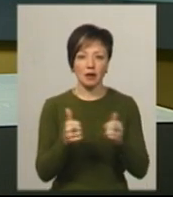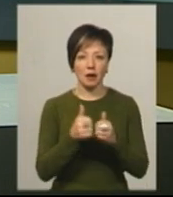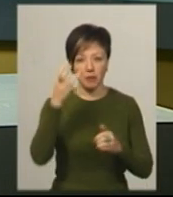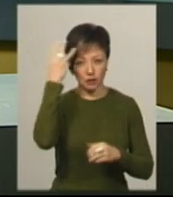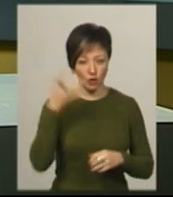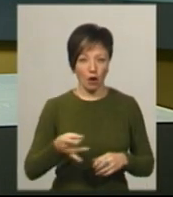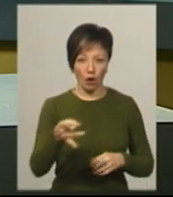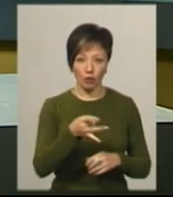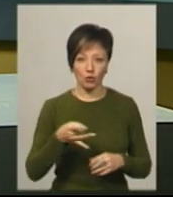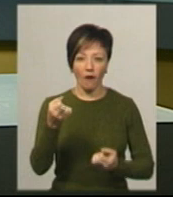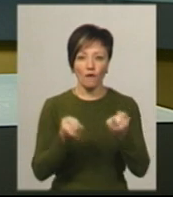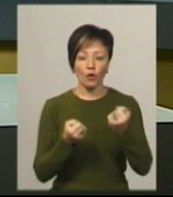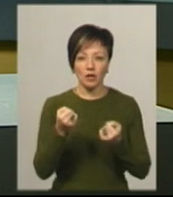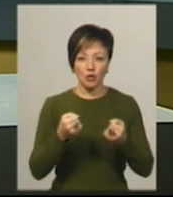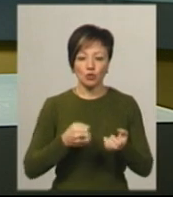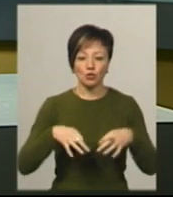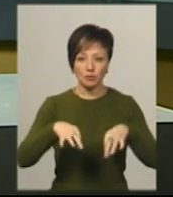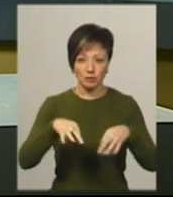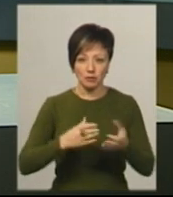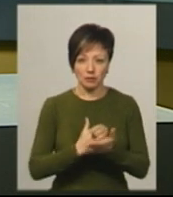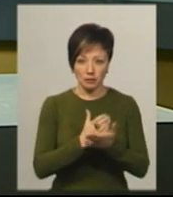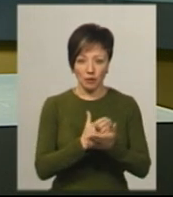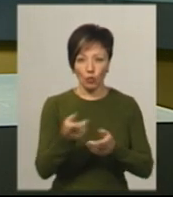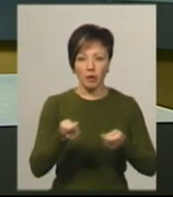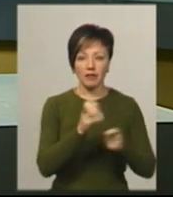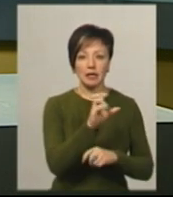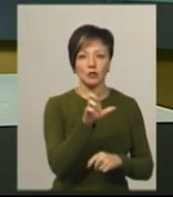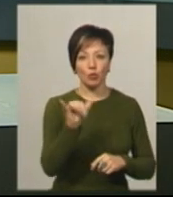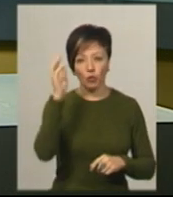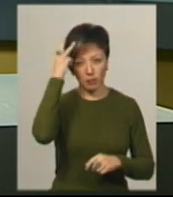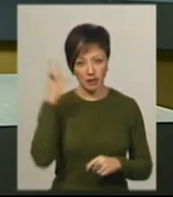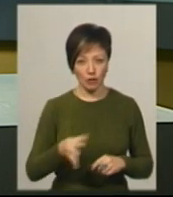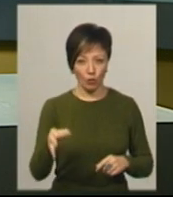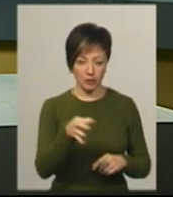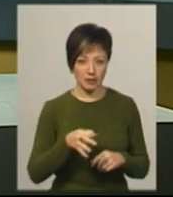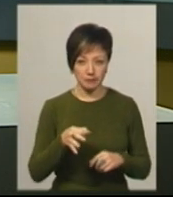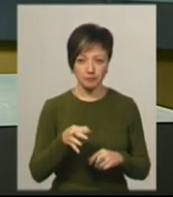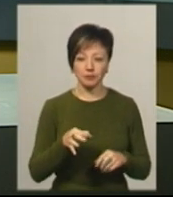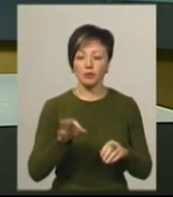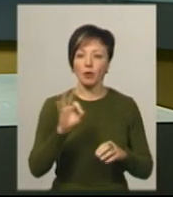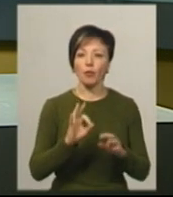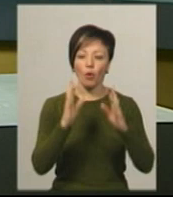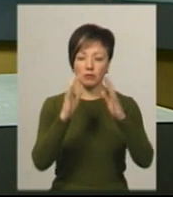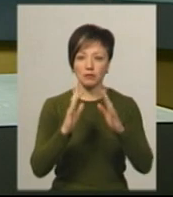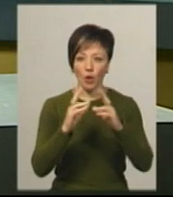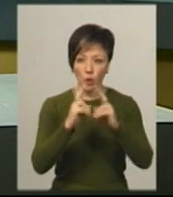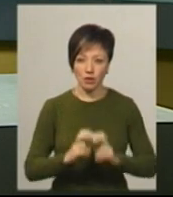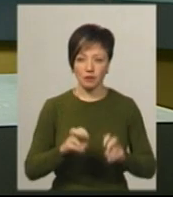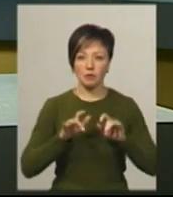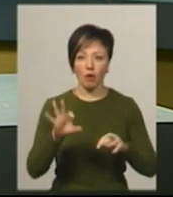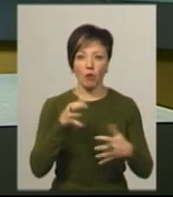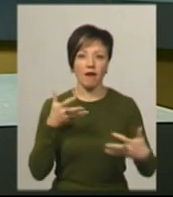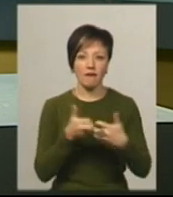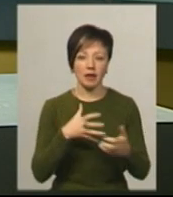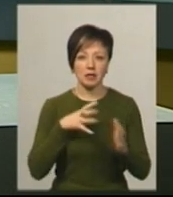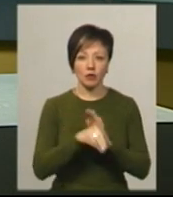Хмельницького району. Водій керував службовим автомобілем управління СБУ в Хмельницькій області. Про перебіг розслідування справи щодо аварії, в